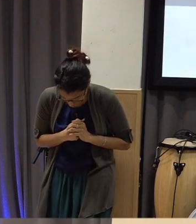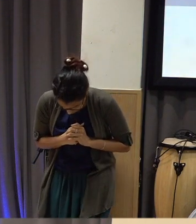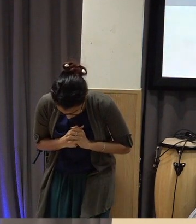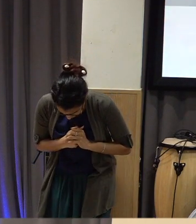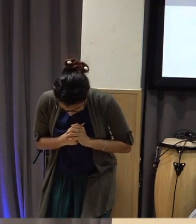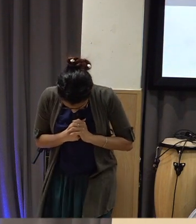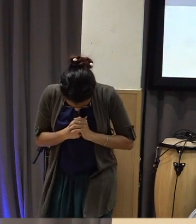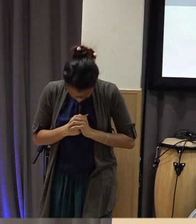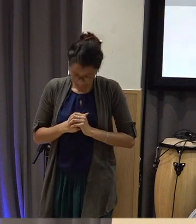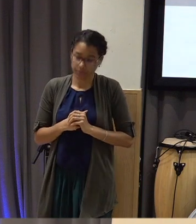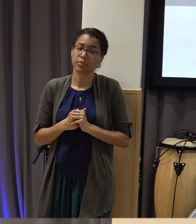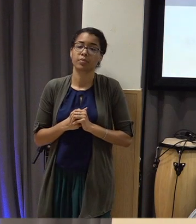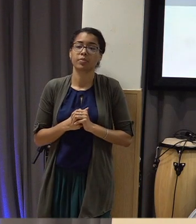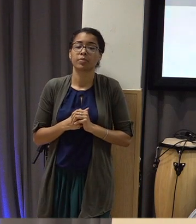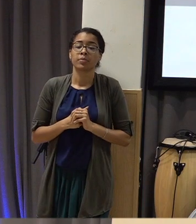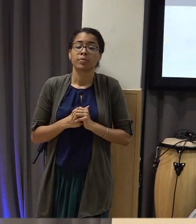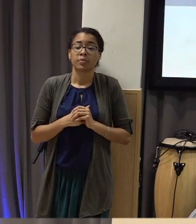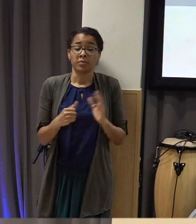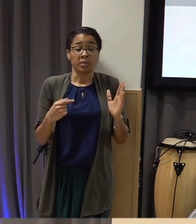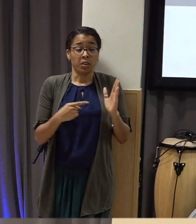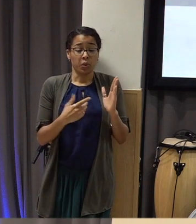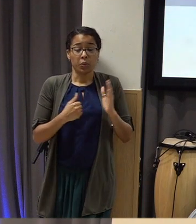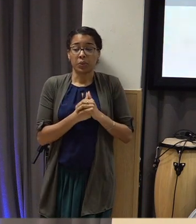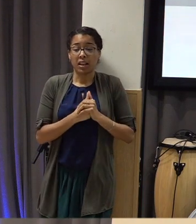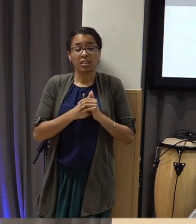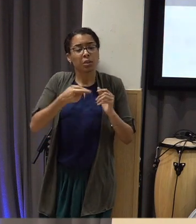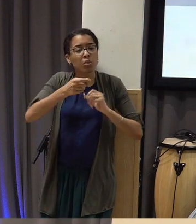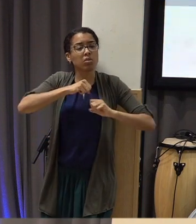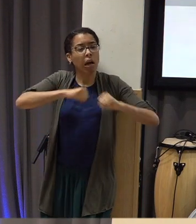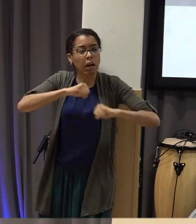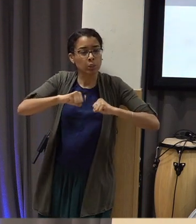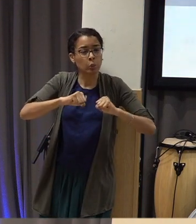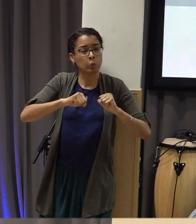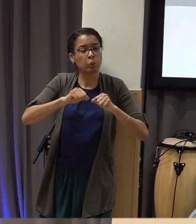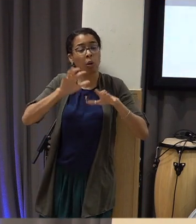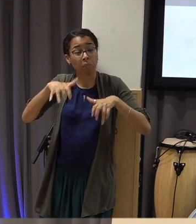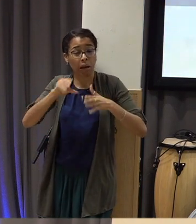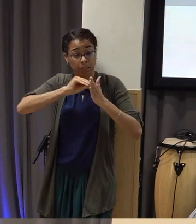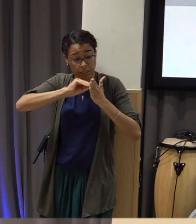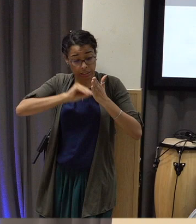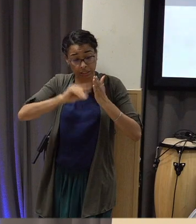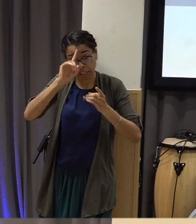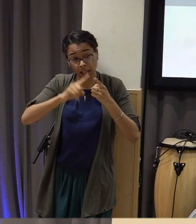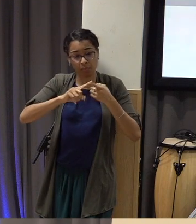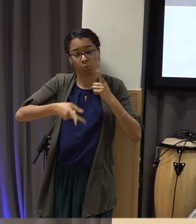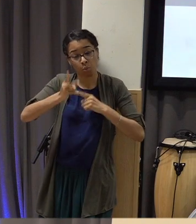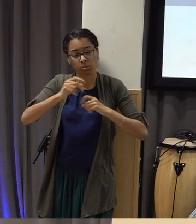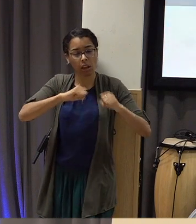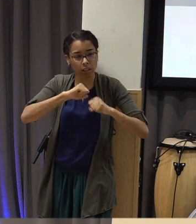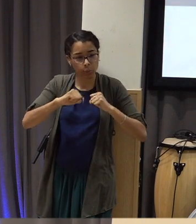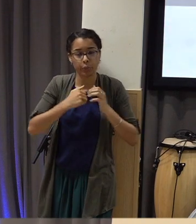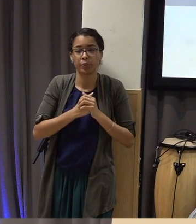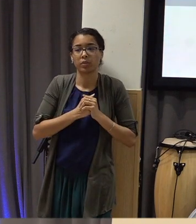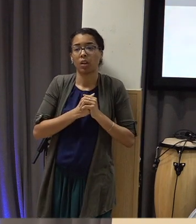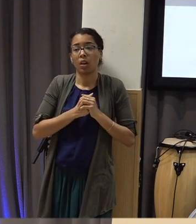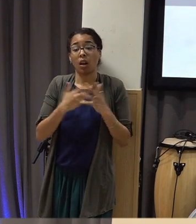Le récit que Marc fait du ministère de Jésus privilégie l'action. C'est vraiment ce qui se passe. Les longs